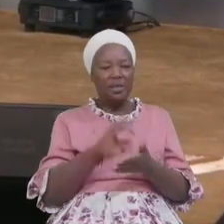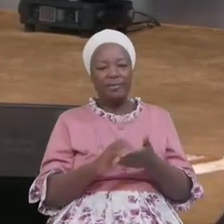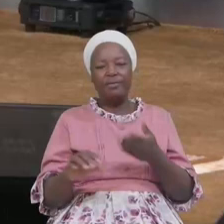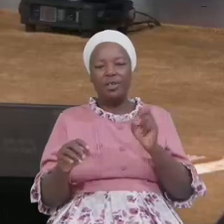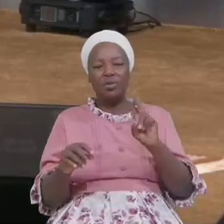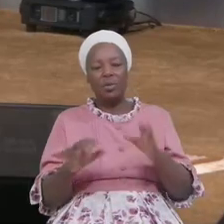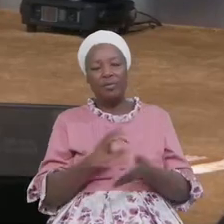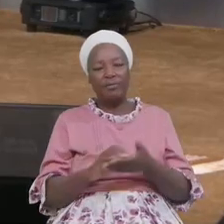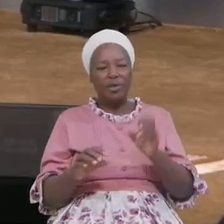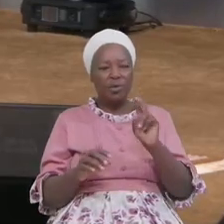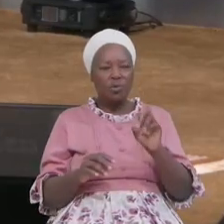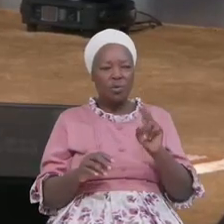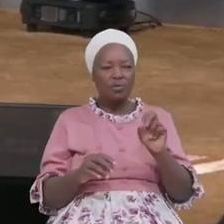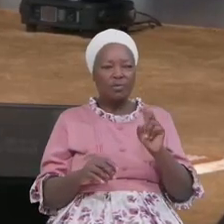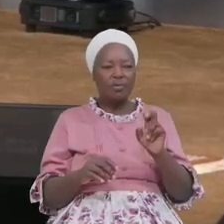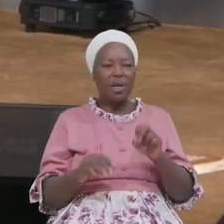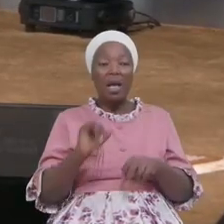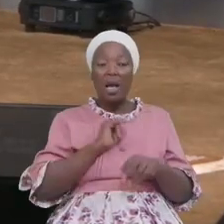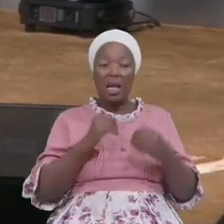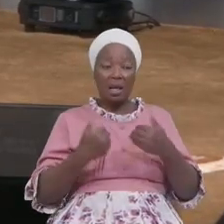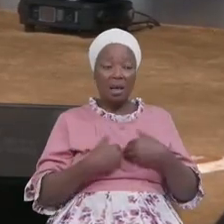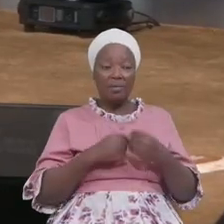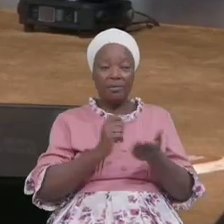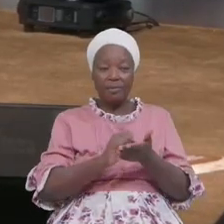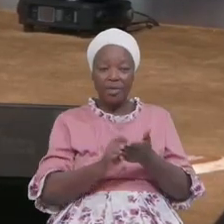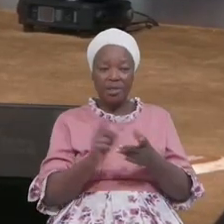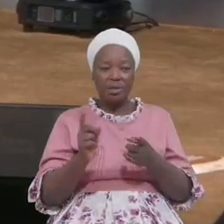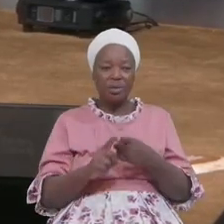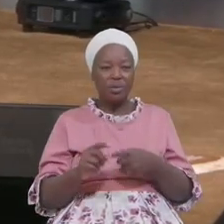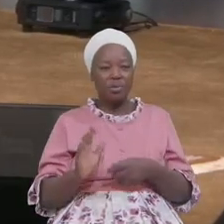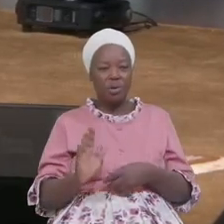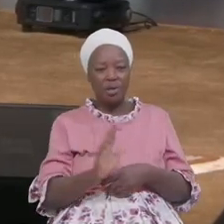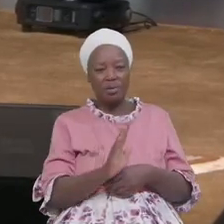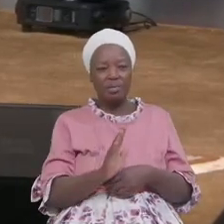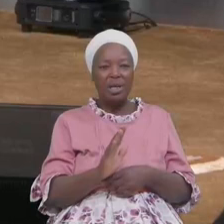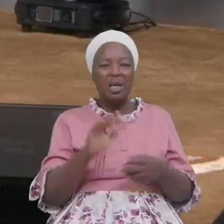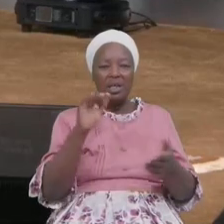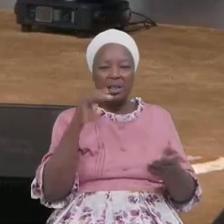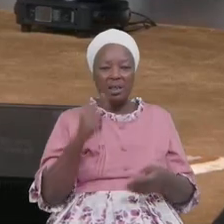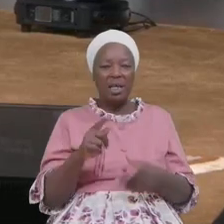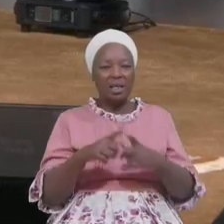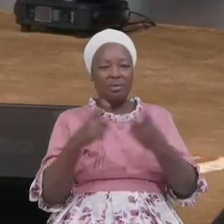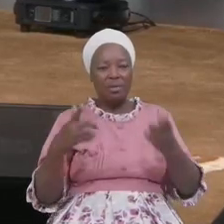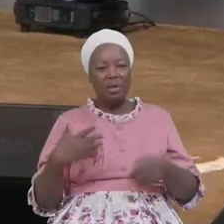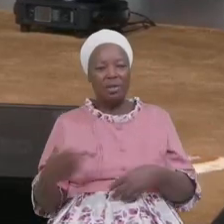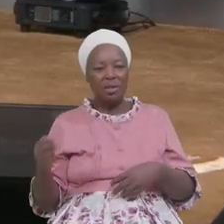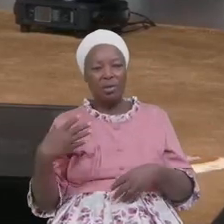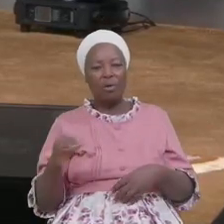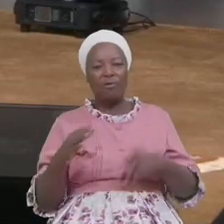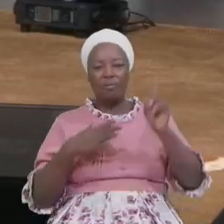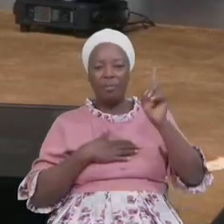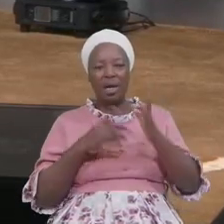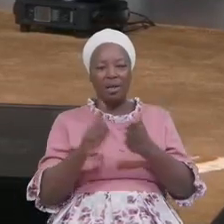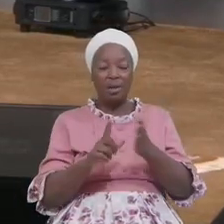Verset 12. Que j'écrive pour lui toutes les ordonnances de ma loi. Elles